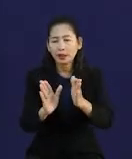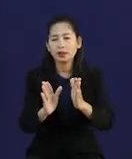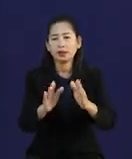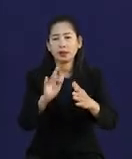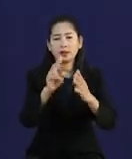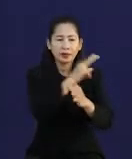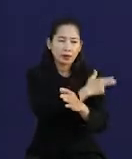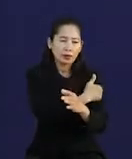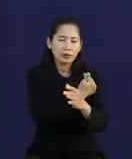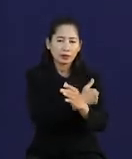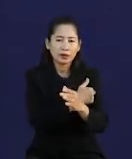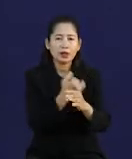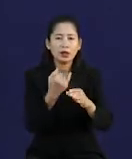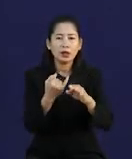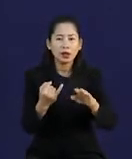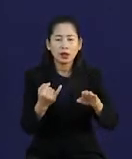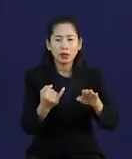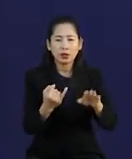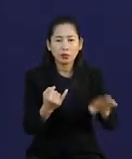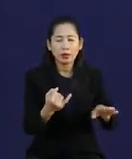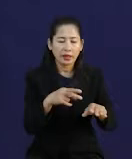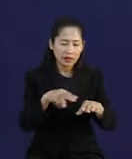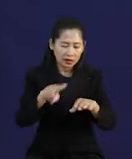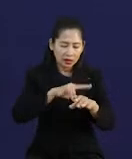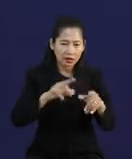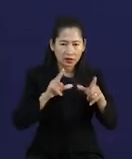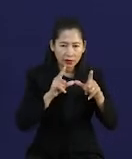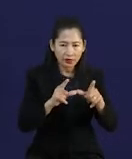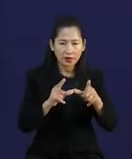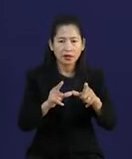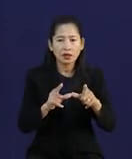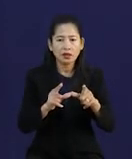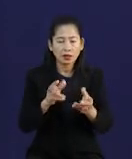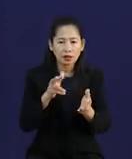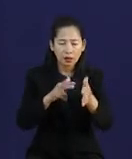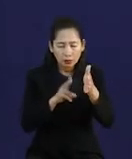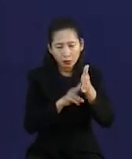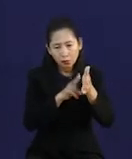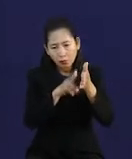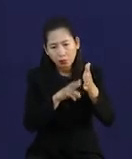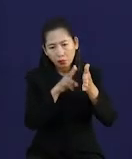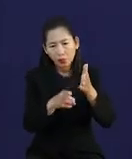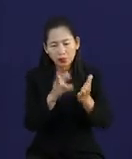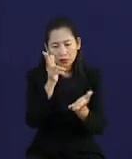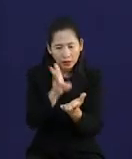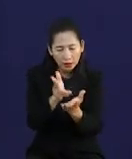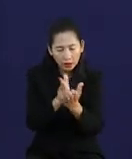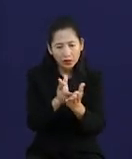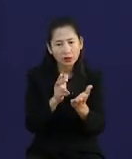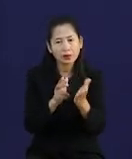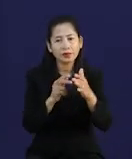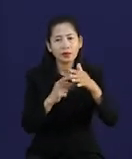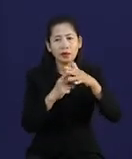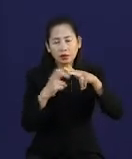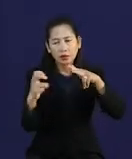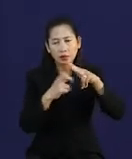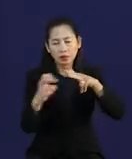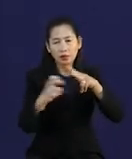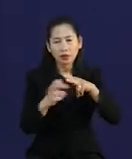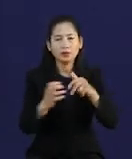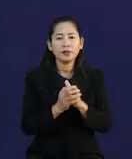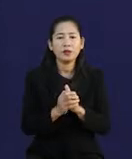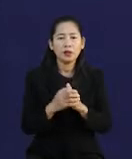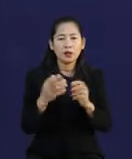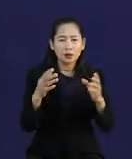can mừng ti bẹt cổ mà chết đào chanh đồng ná bì sạch thân ni rụt phường chà mà đón thì con cho